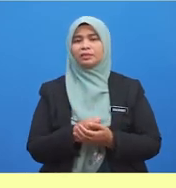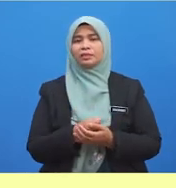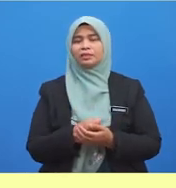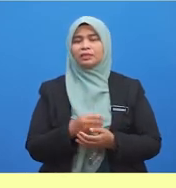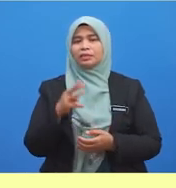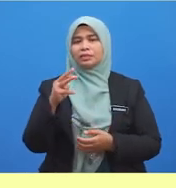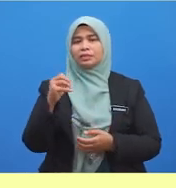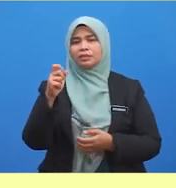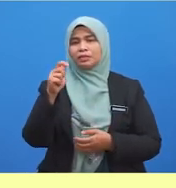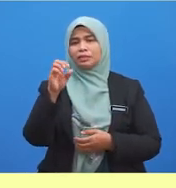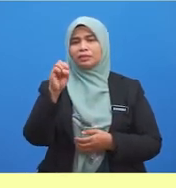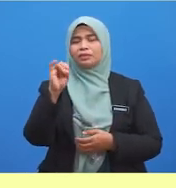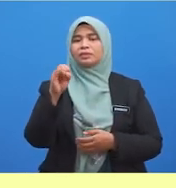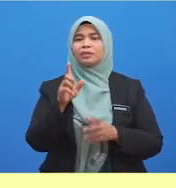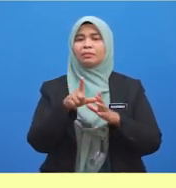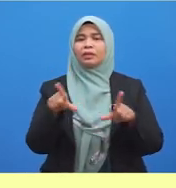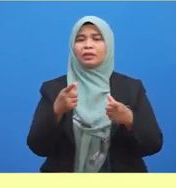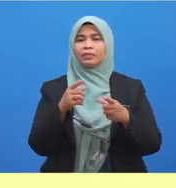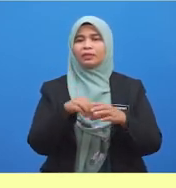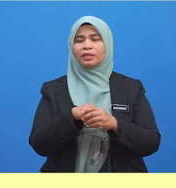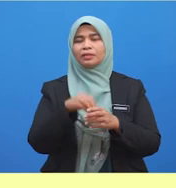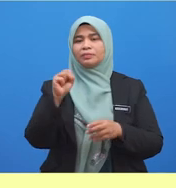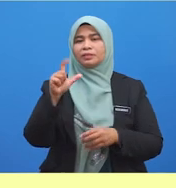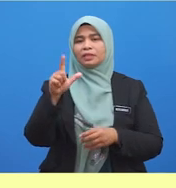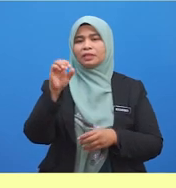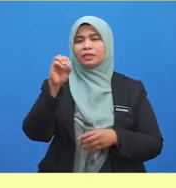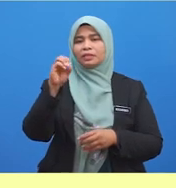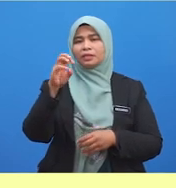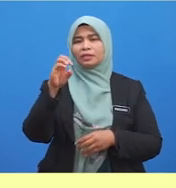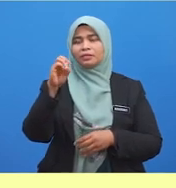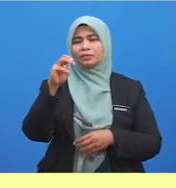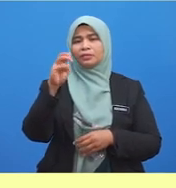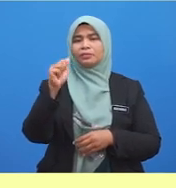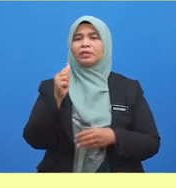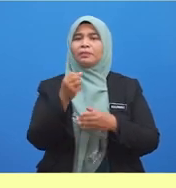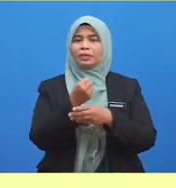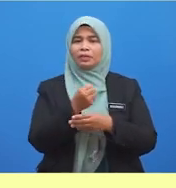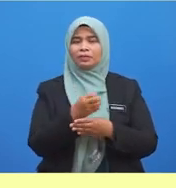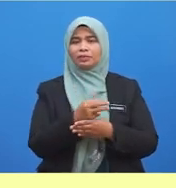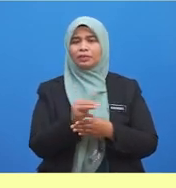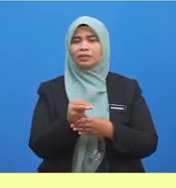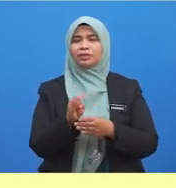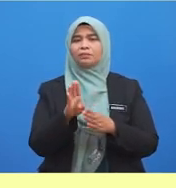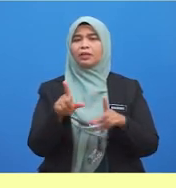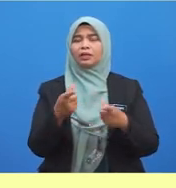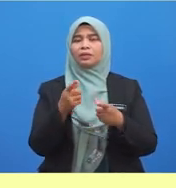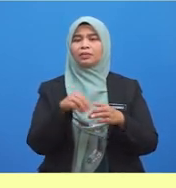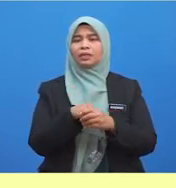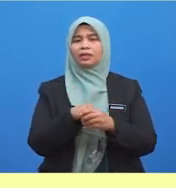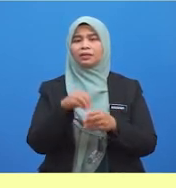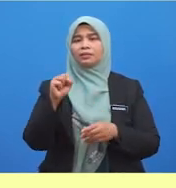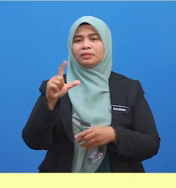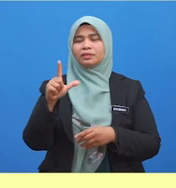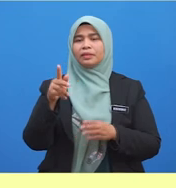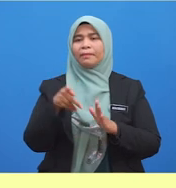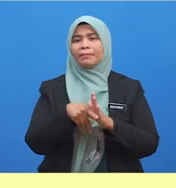Perbezaan yang pertama, mitosis berlaku dalam sel soma, manakala meiosis